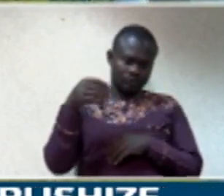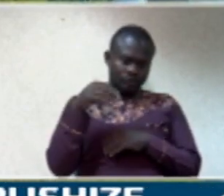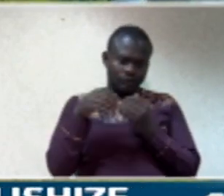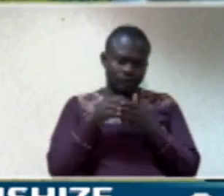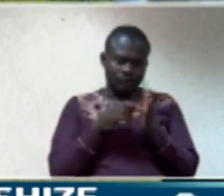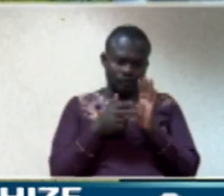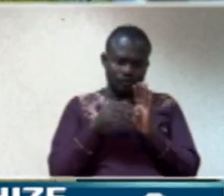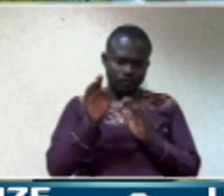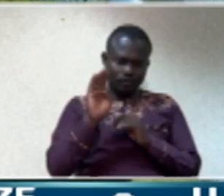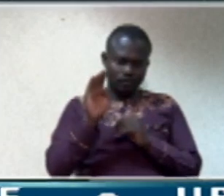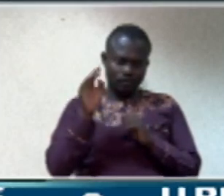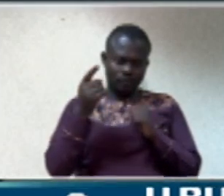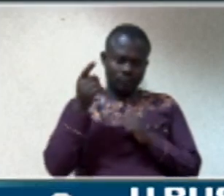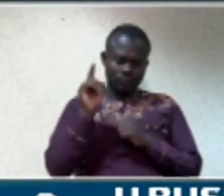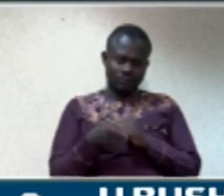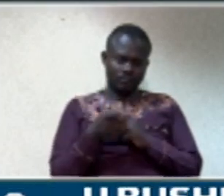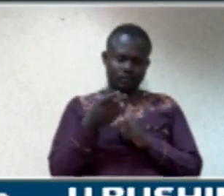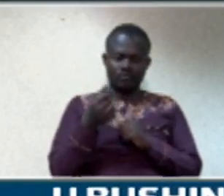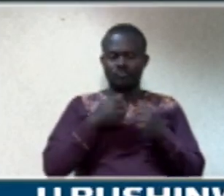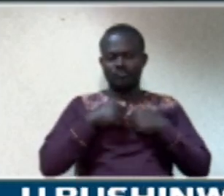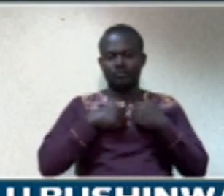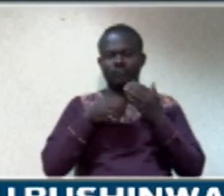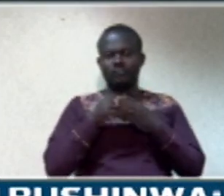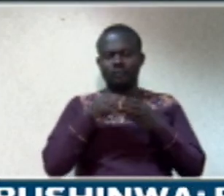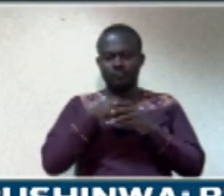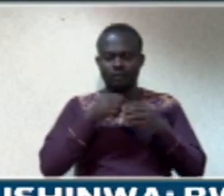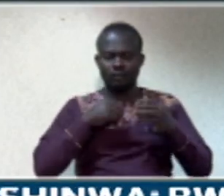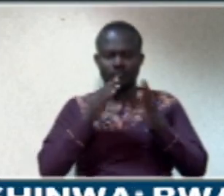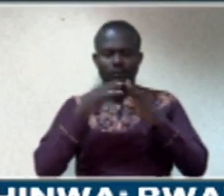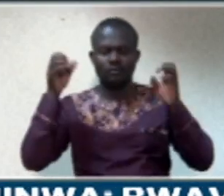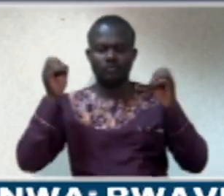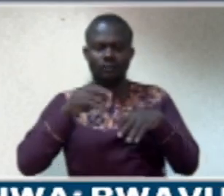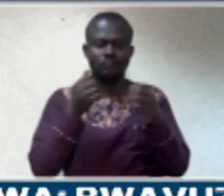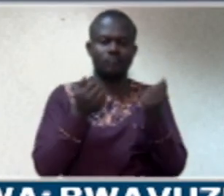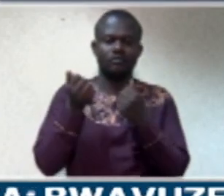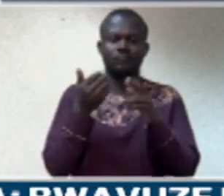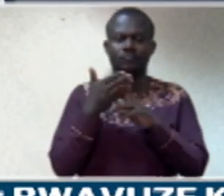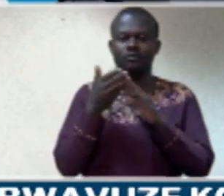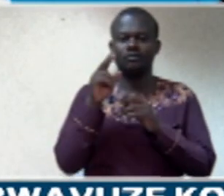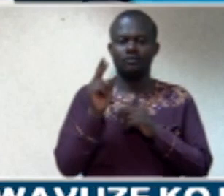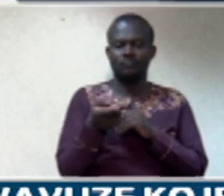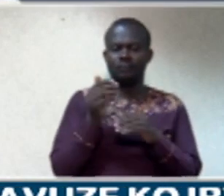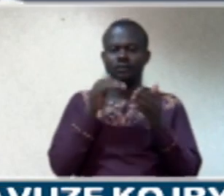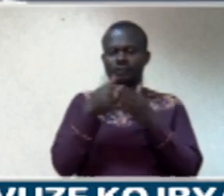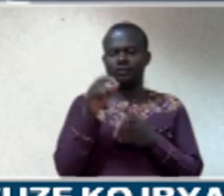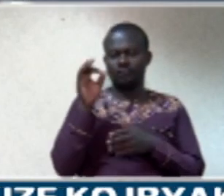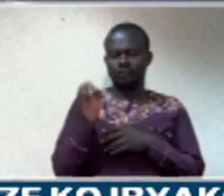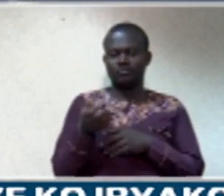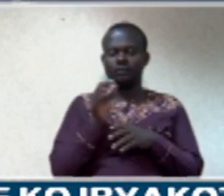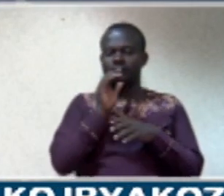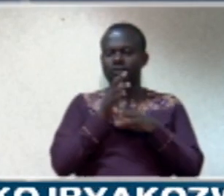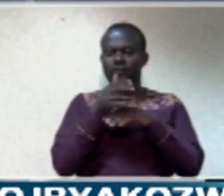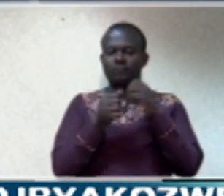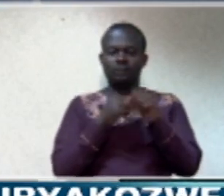ukuvuga miliyari 1,000,000,000 z'amafaranga y'u Rwanda aho mu mujyi wa Kigali hazaba hari izo modoka ziri hagati y'2,000,000 n'2,300,000 bitarenze